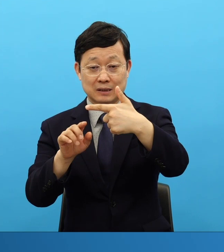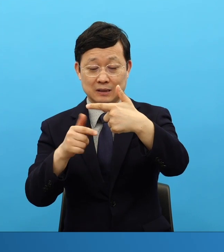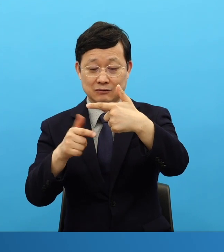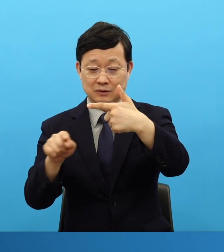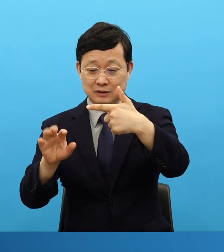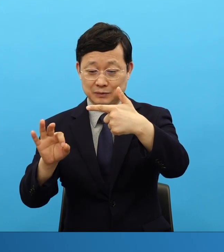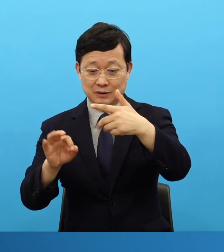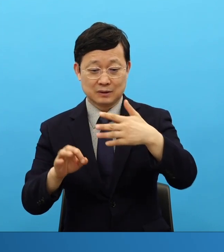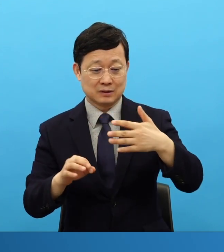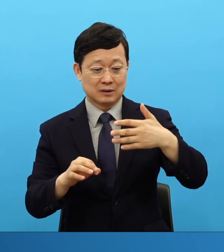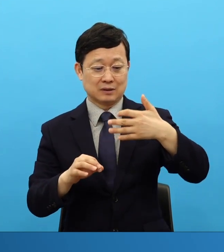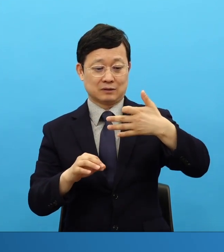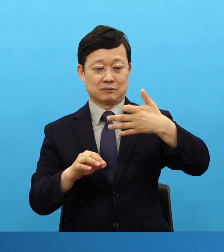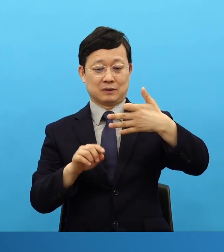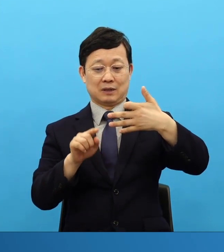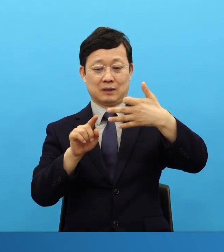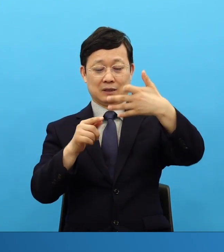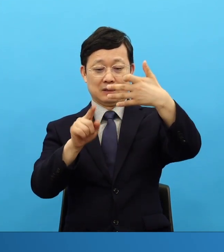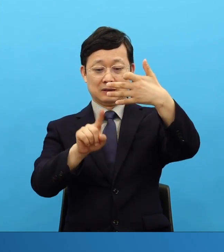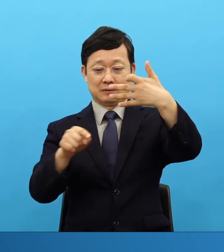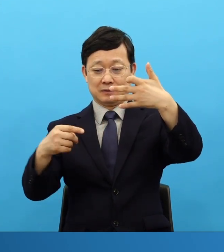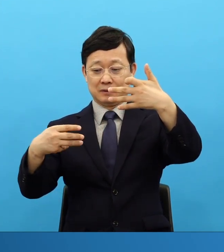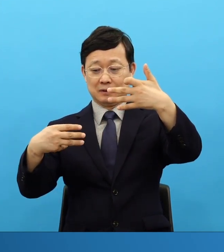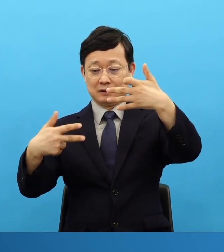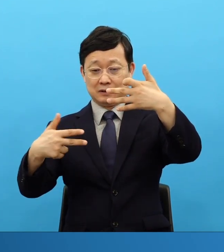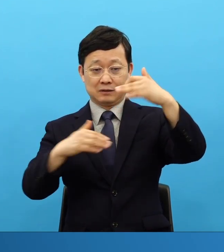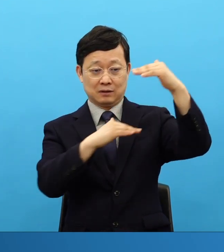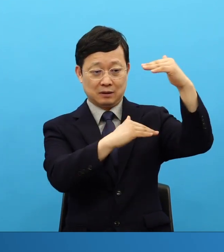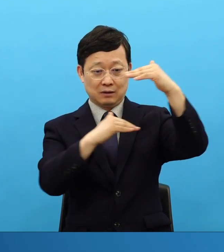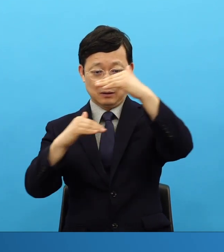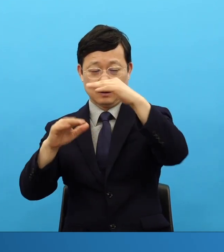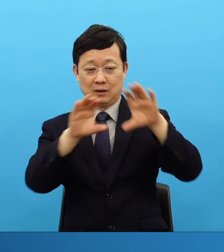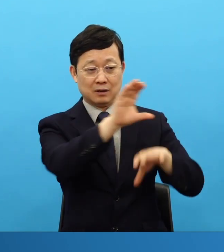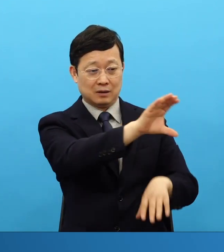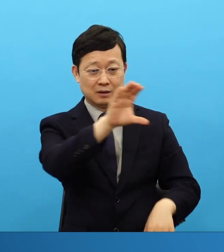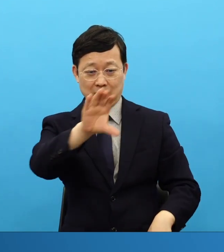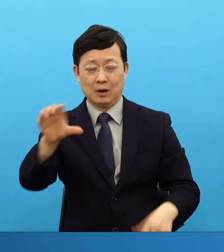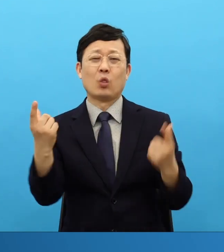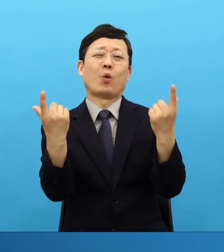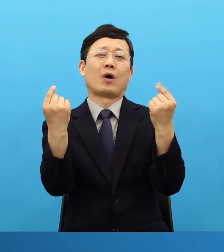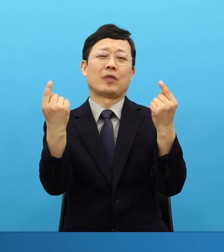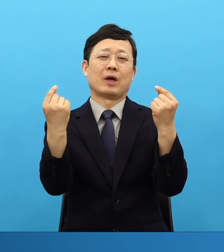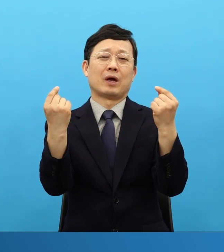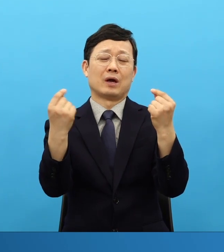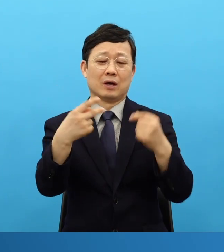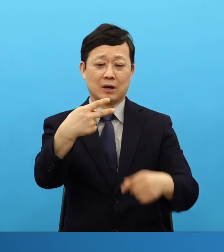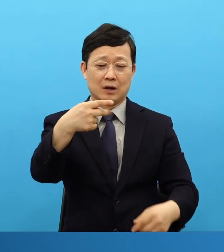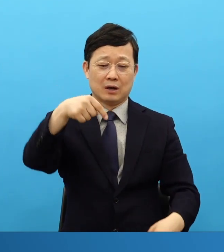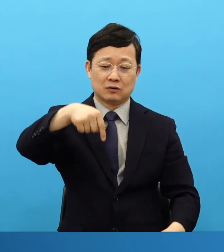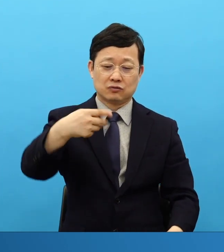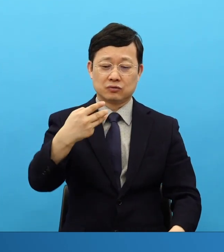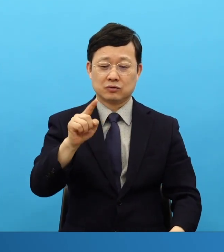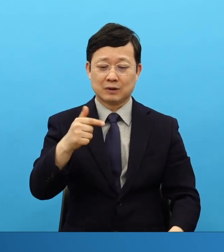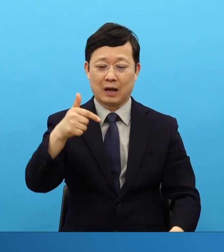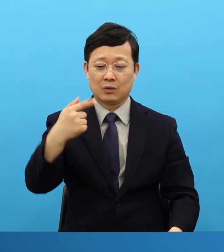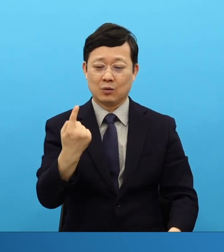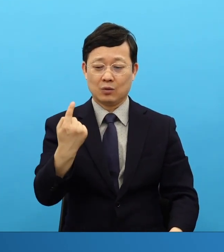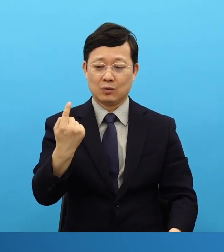두란노에 이거 여기가 에베소입니다. 역사 날짜. In Tyrannus, we see that works took place in Ephesus. 어떻게 됐어요? How did it